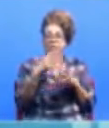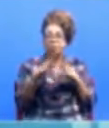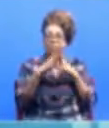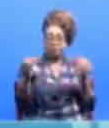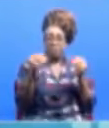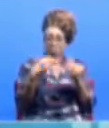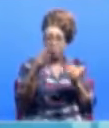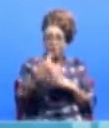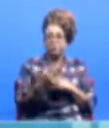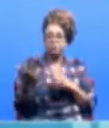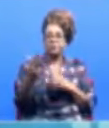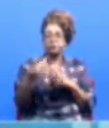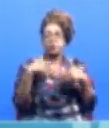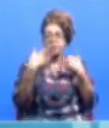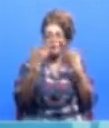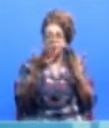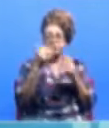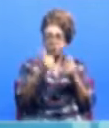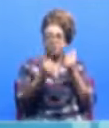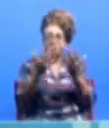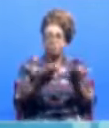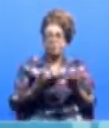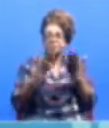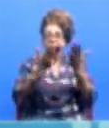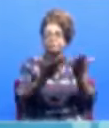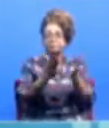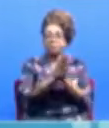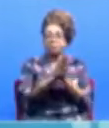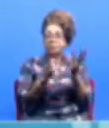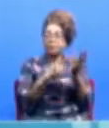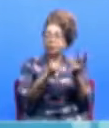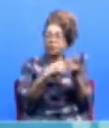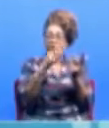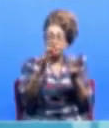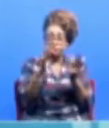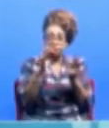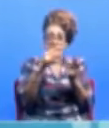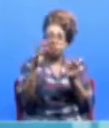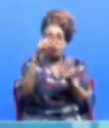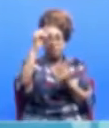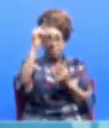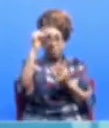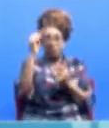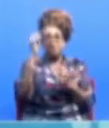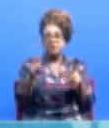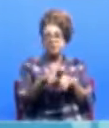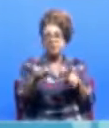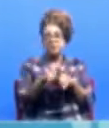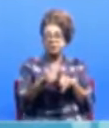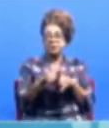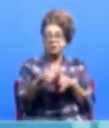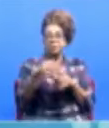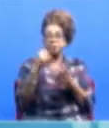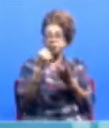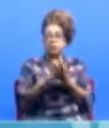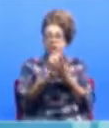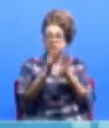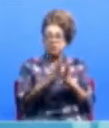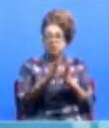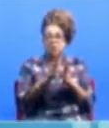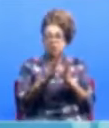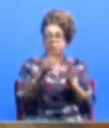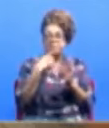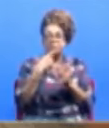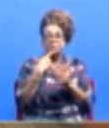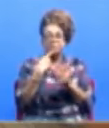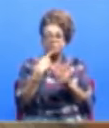za kujibu hoja zilizowasilishwa na mkaguzi wa hesabu za serikali. Katika ripoti iliyotolewa na mkaguzi mkuu wa hesabu za serikali, wajumbe wa kamati